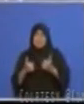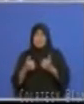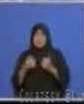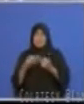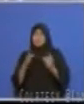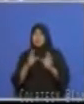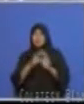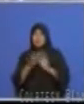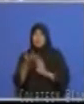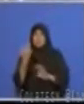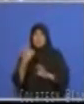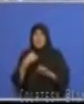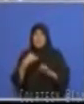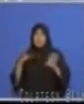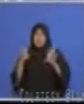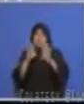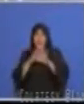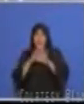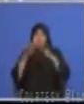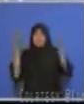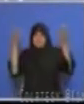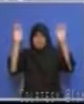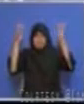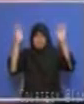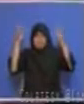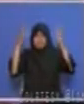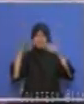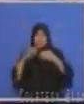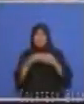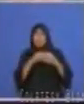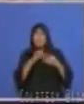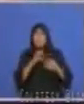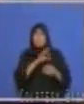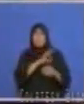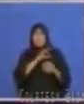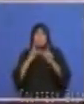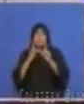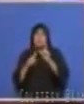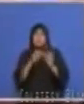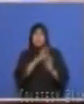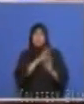tutup sesi ini silakan Tepuk tangan untuk para calon wakil gubernur